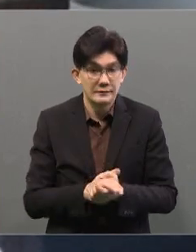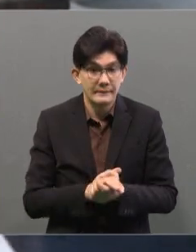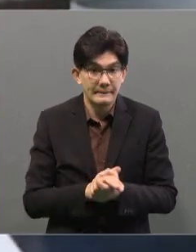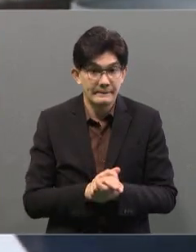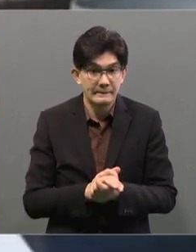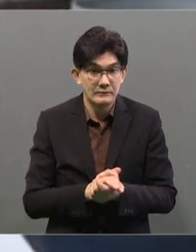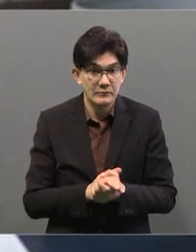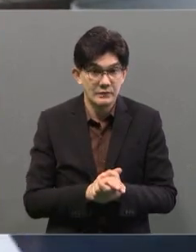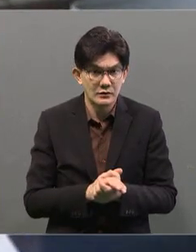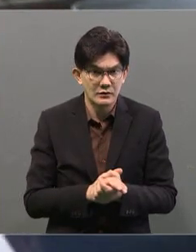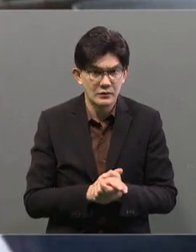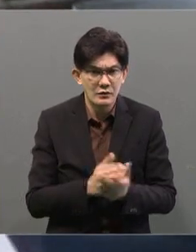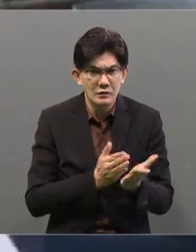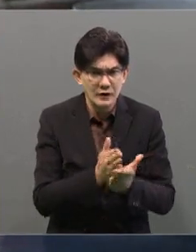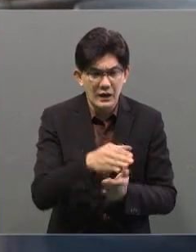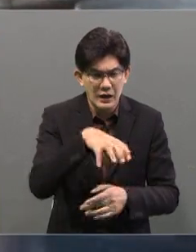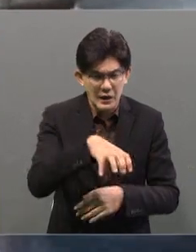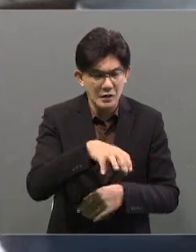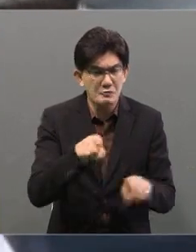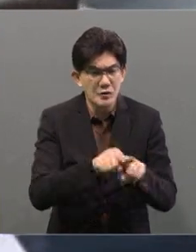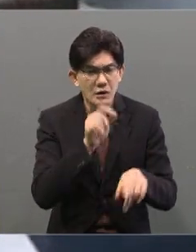าขานี่ก็ได้ยกคำสั่ง